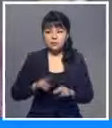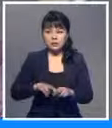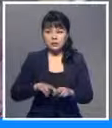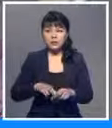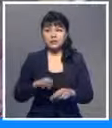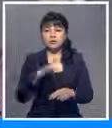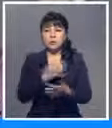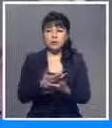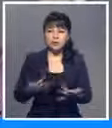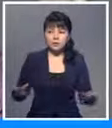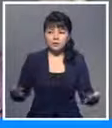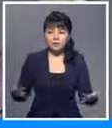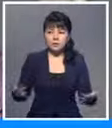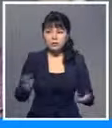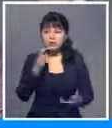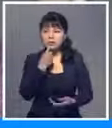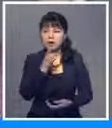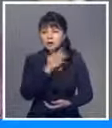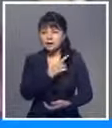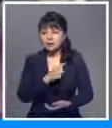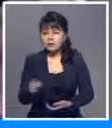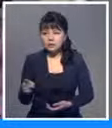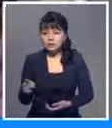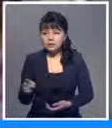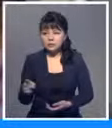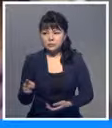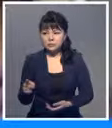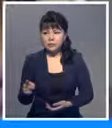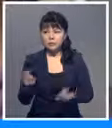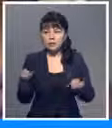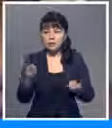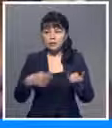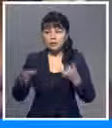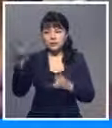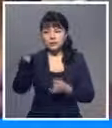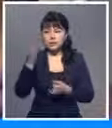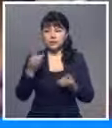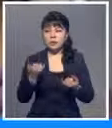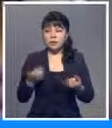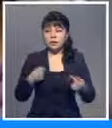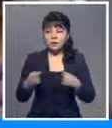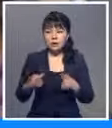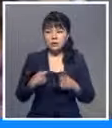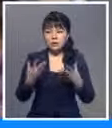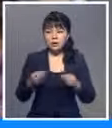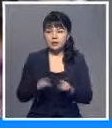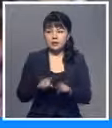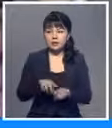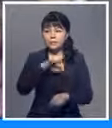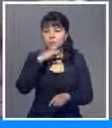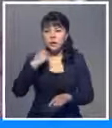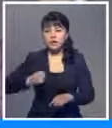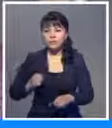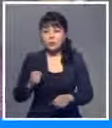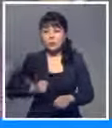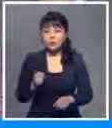түрлі қиын кезеңдерді басынан өткізіп, түрлі достарының көз алдында